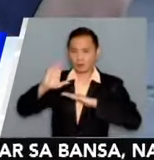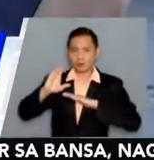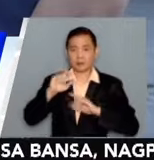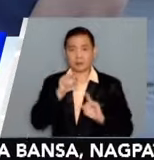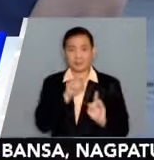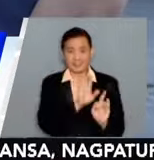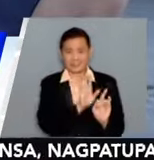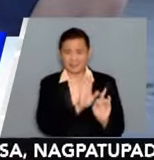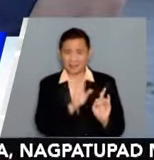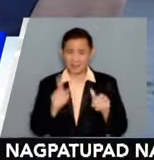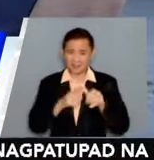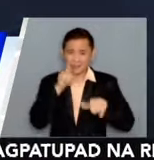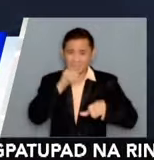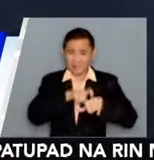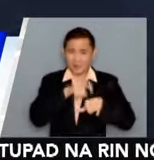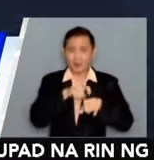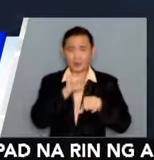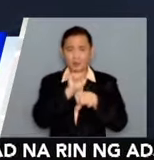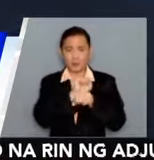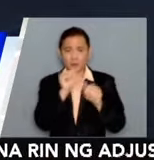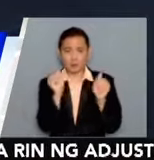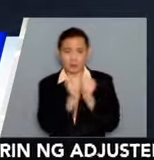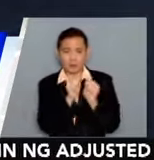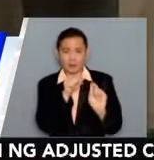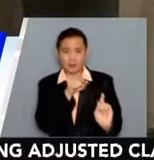si Kapuso drama king Dennis Trillo.